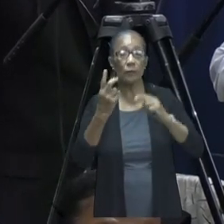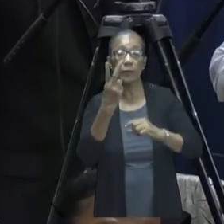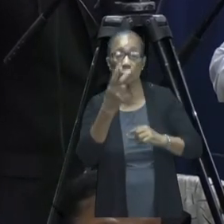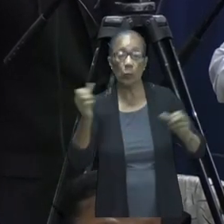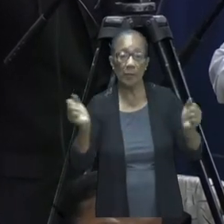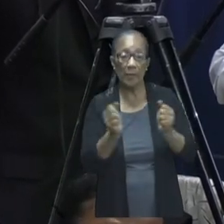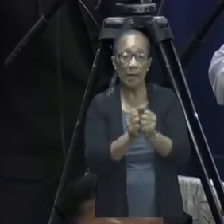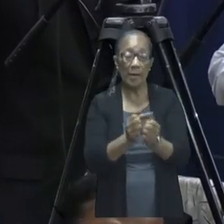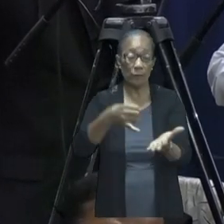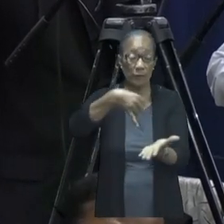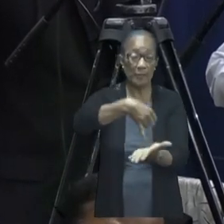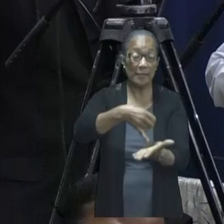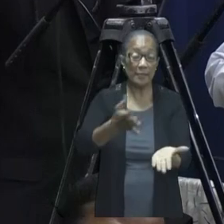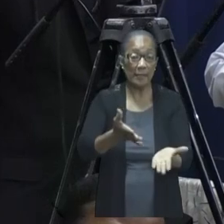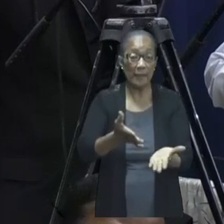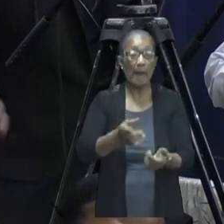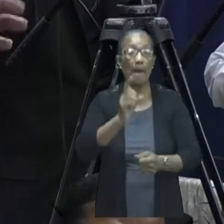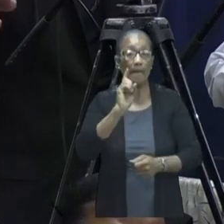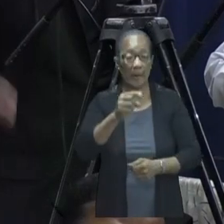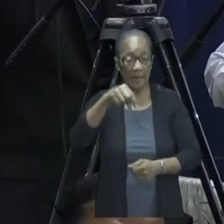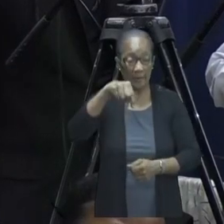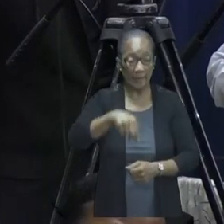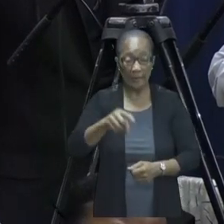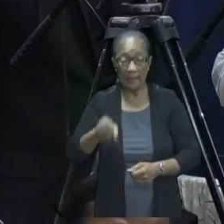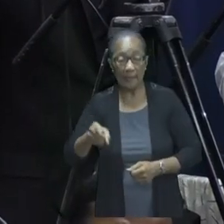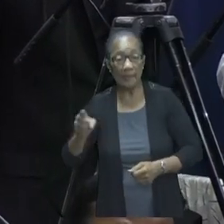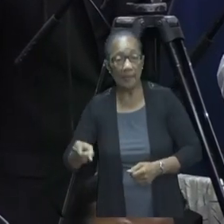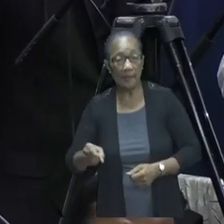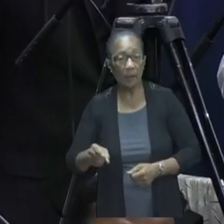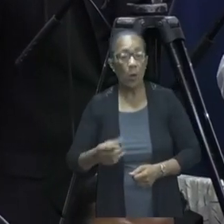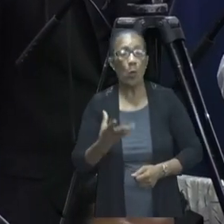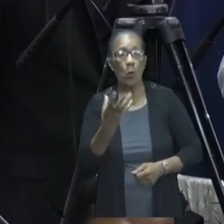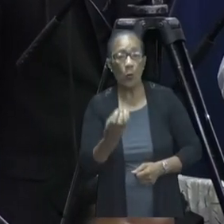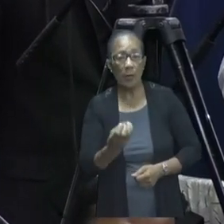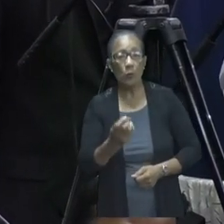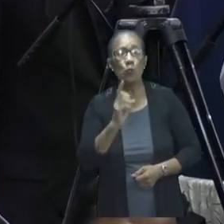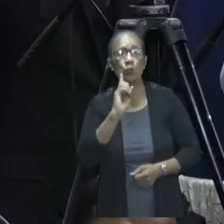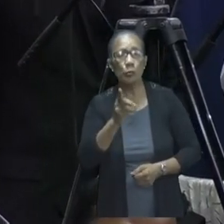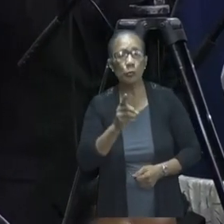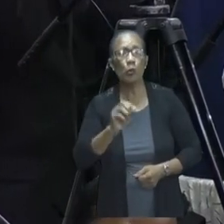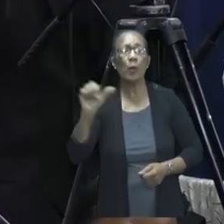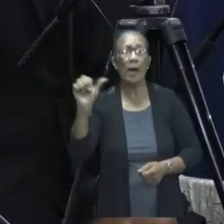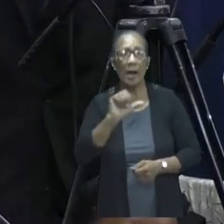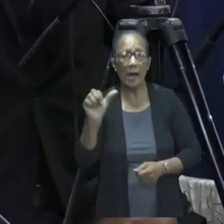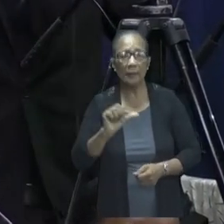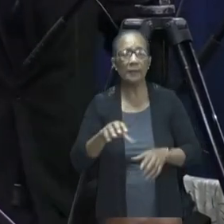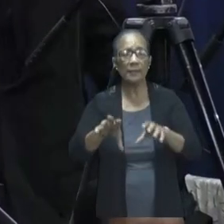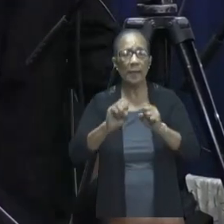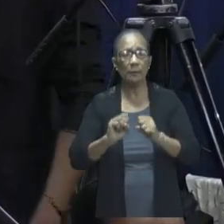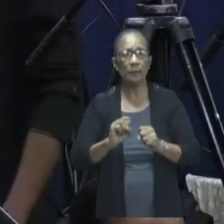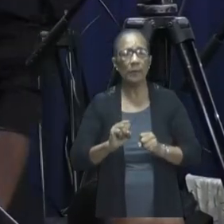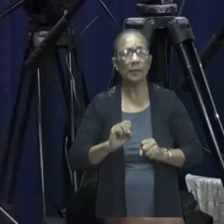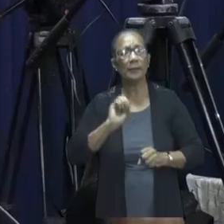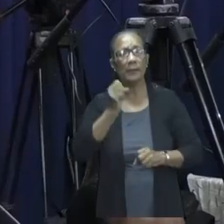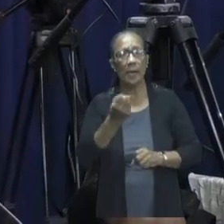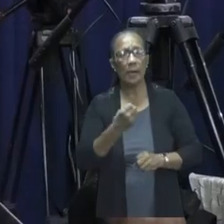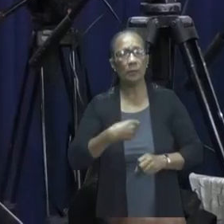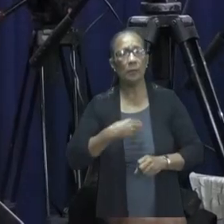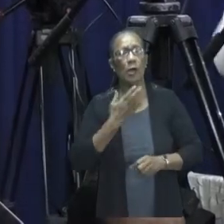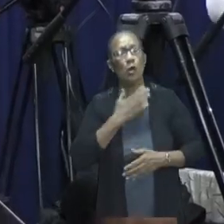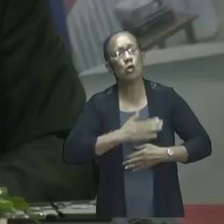verkiezing maar dit en dit en dit de hd we anders moeten aanpakken en sorry daarvoor dank u wel